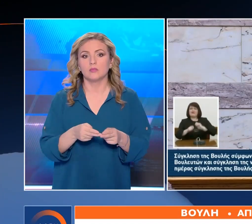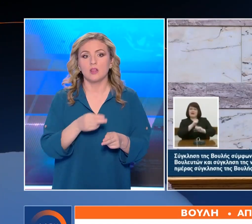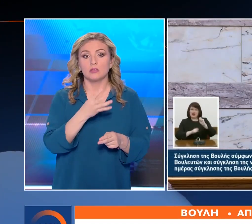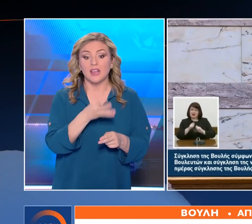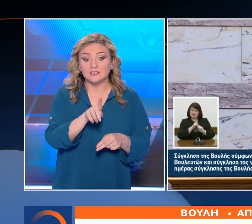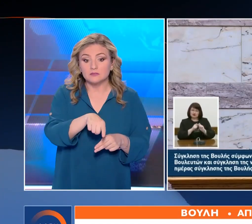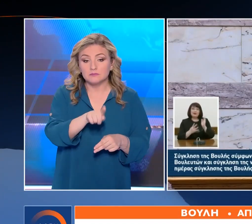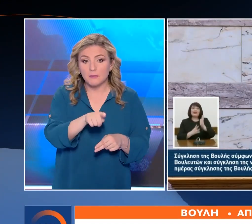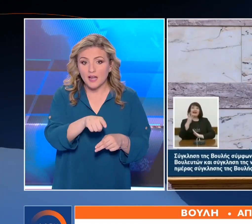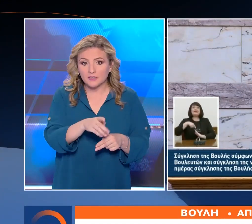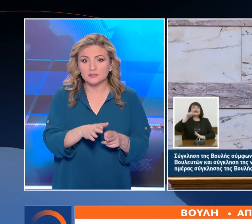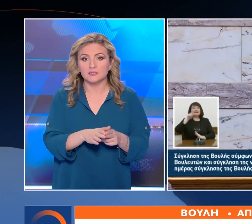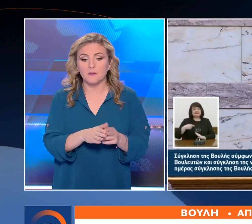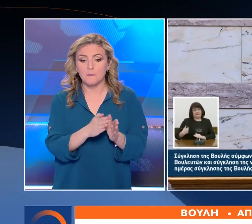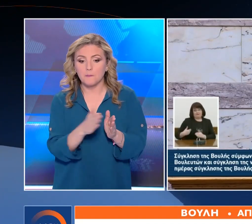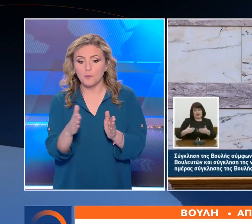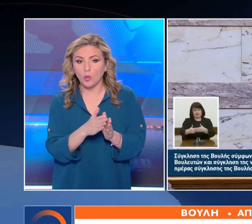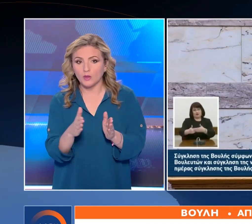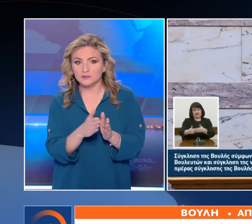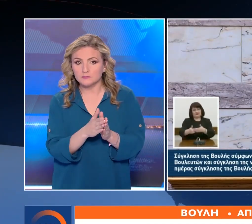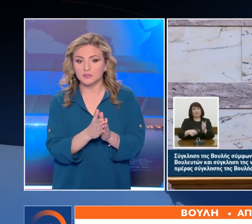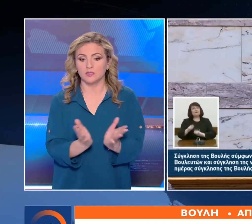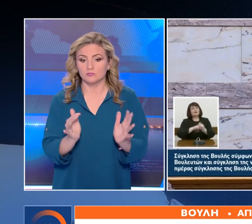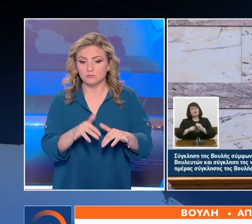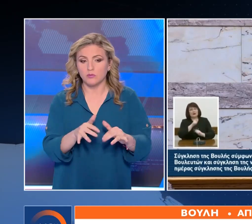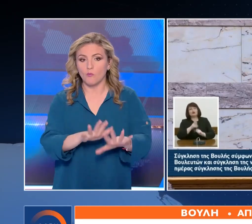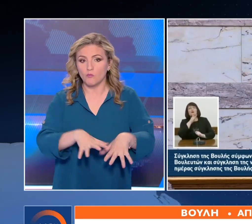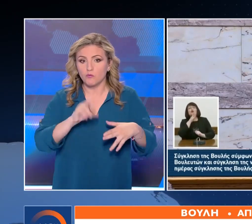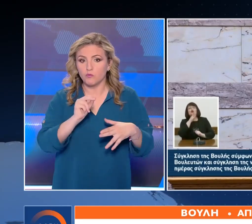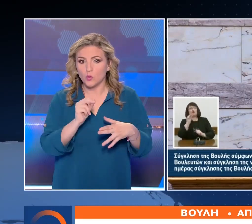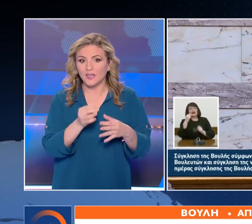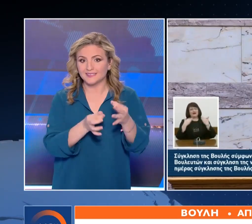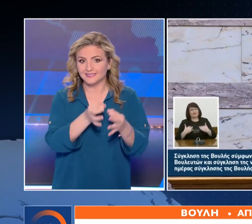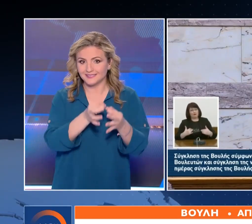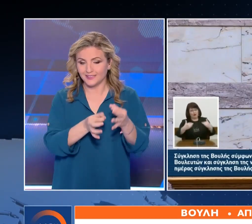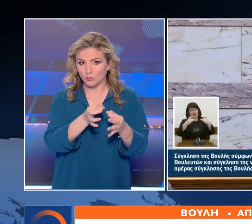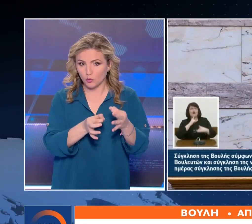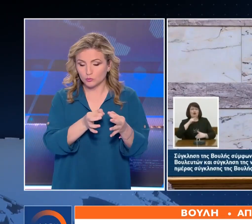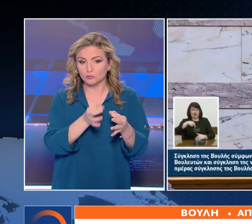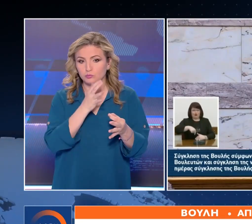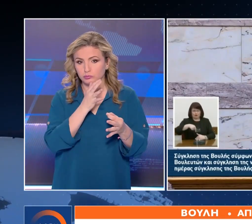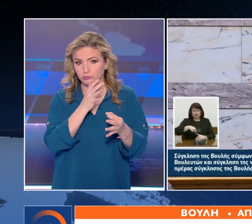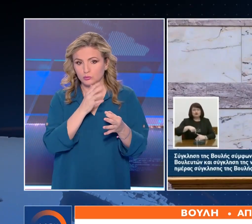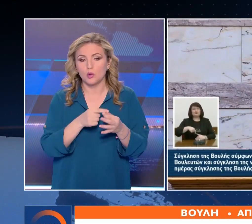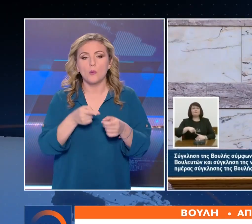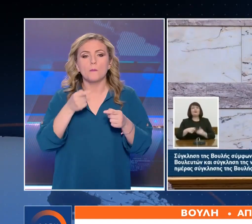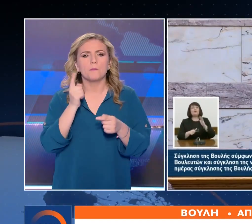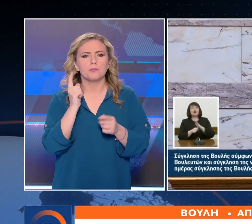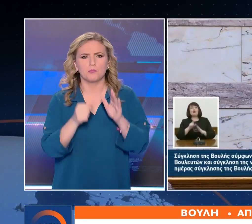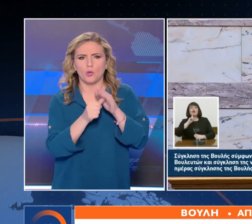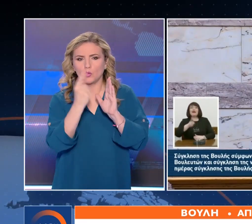4 ημέρες της προθεσμίας σύγκλησης της Βουλής σε σύνοδο, που καθορίστηκε με το Προεδρικό